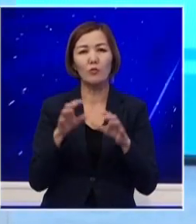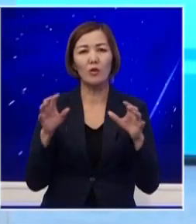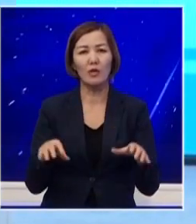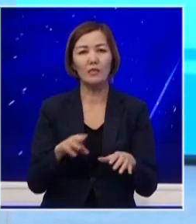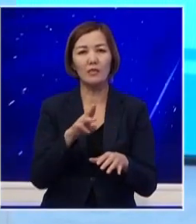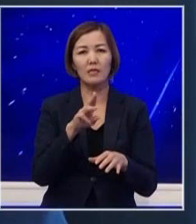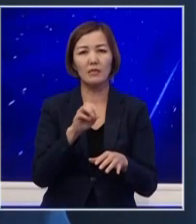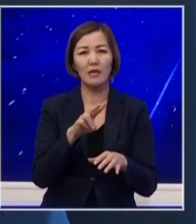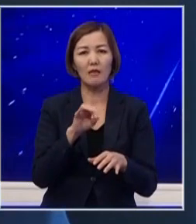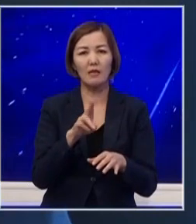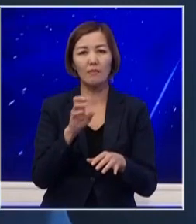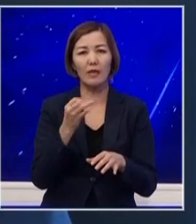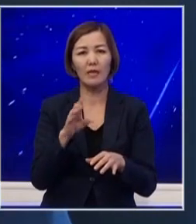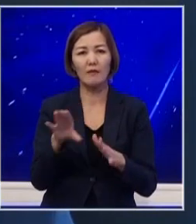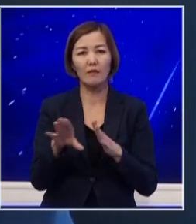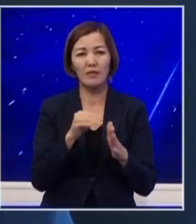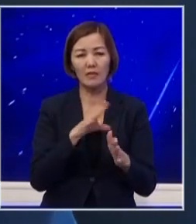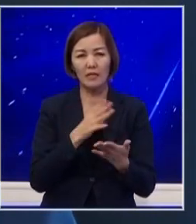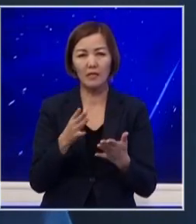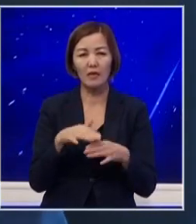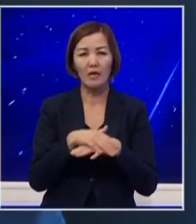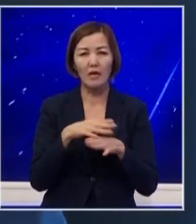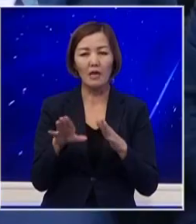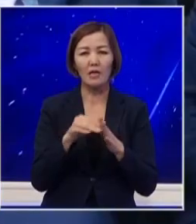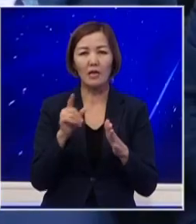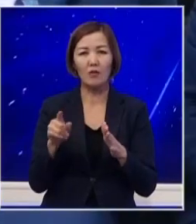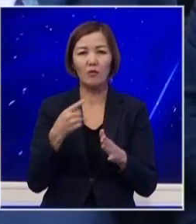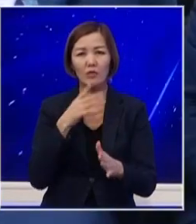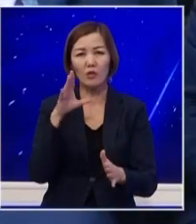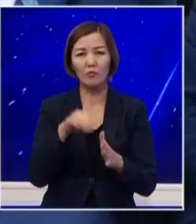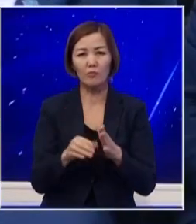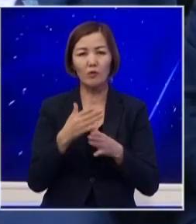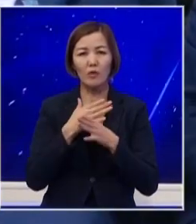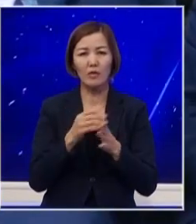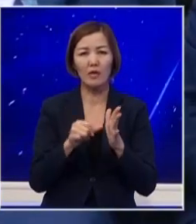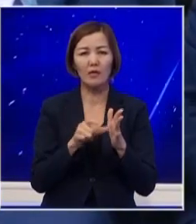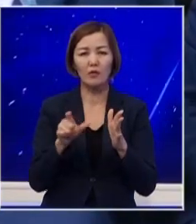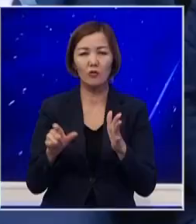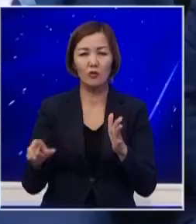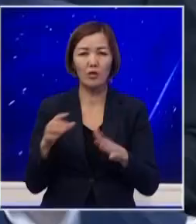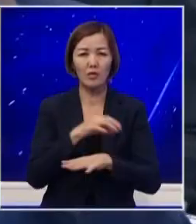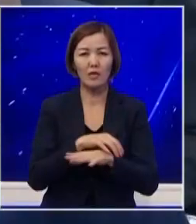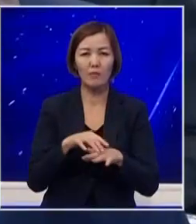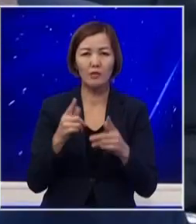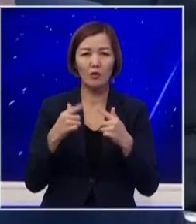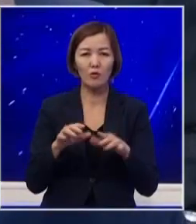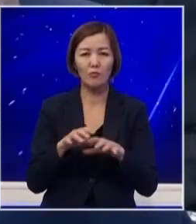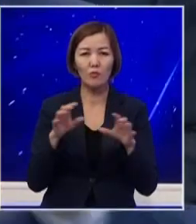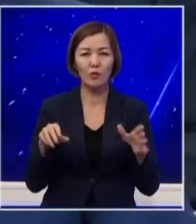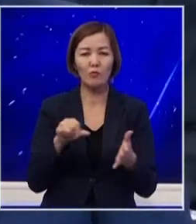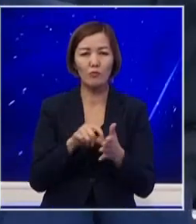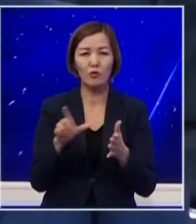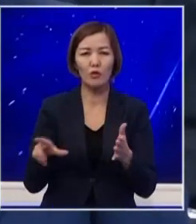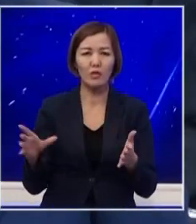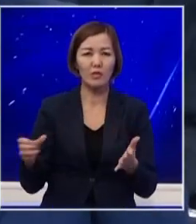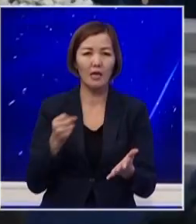Талғат Байеділовті лайық деп таныды. Сондай-ақ халық қалаулыларының дауыс беруі арқылы 6 тұрақты комиссия құрылып, оның төрағалары мен мүшелері